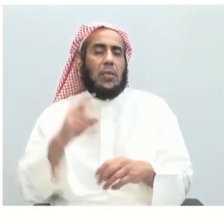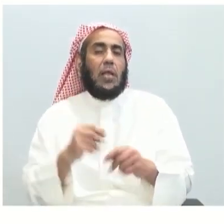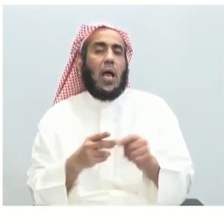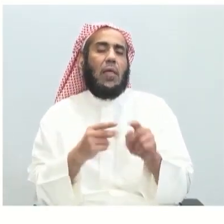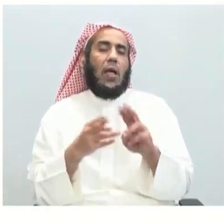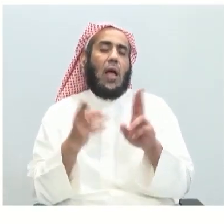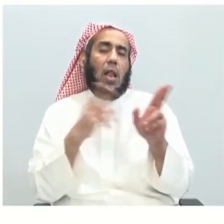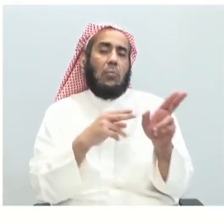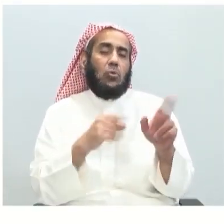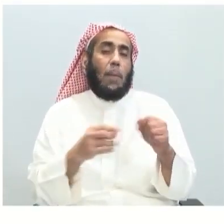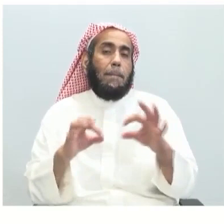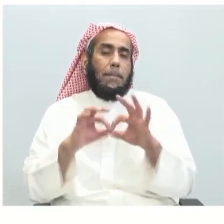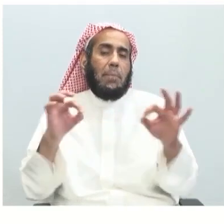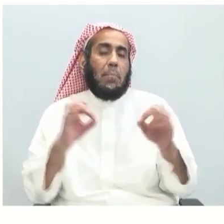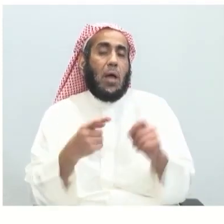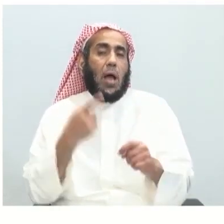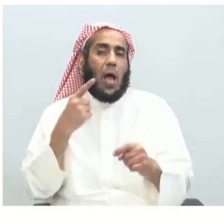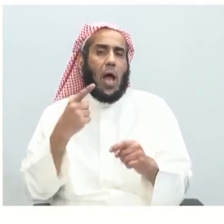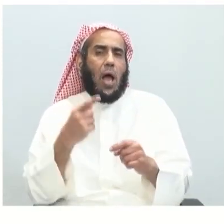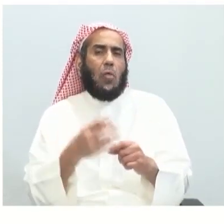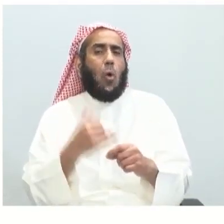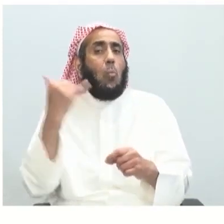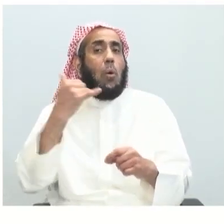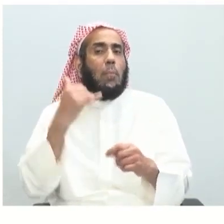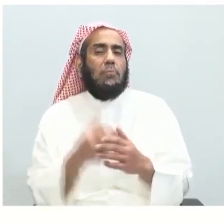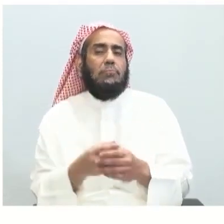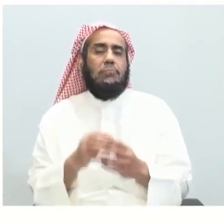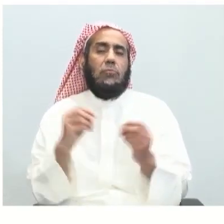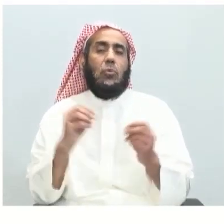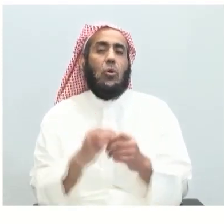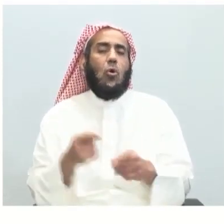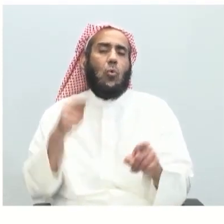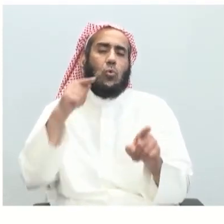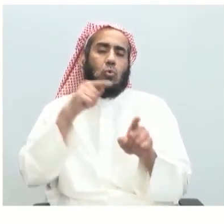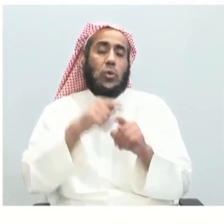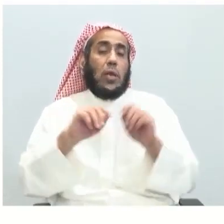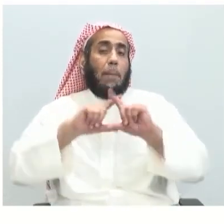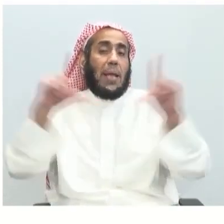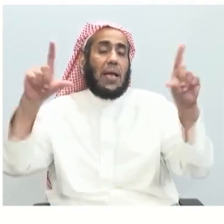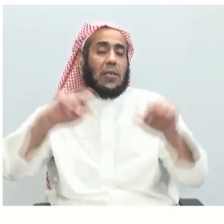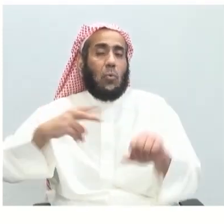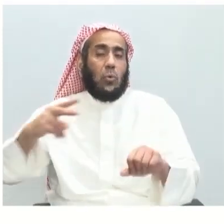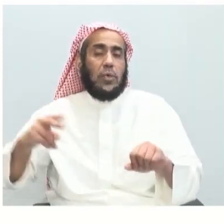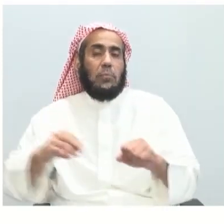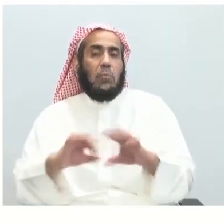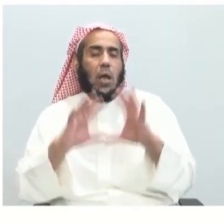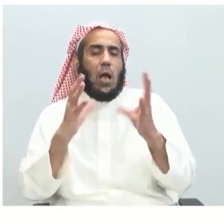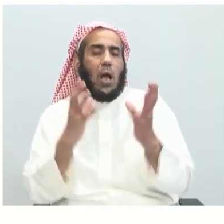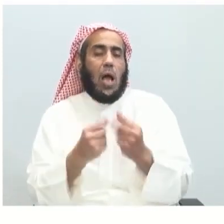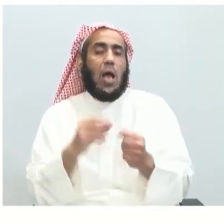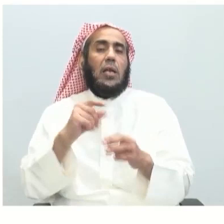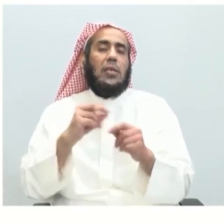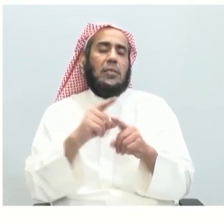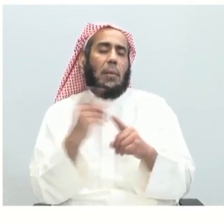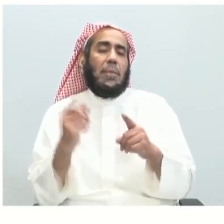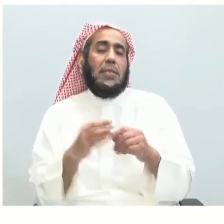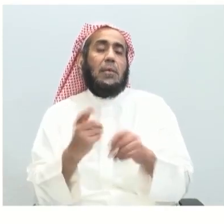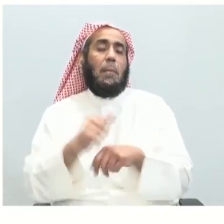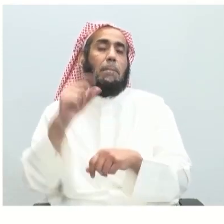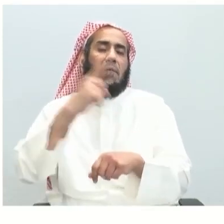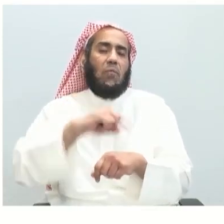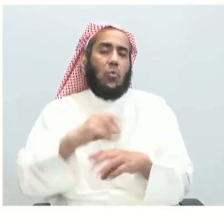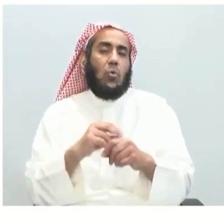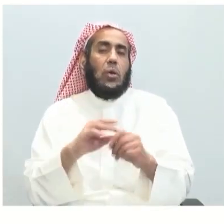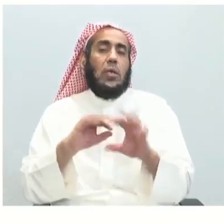المتمم المعنوي النظر الى قيمه هذا المتمم معنويه وصولا الى بيان نوعه حال تمييز مفعول